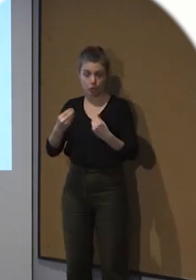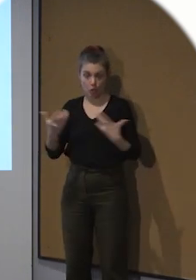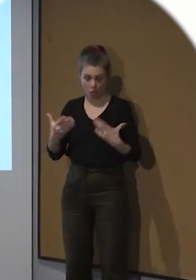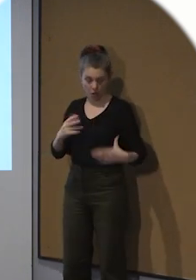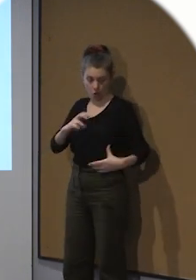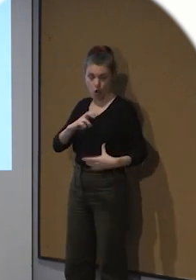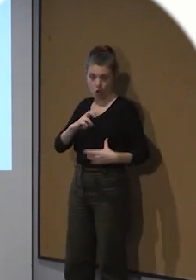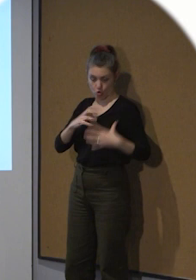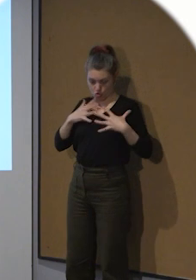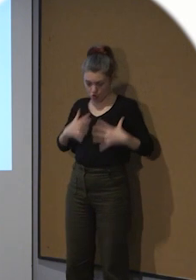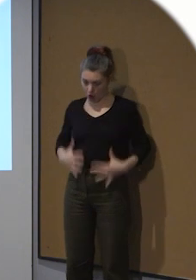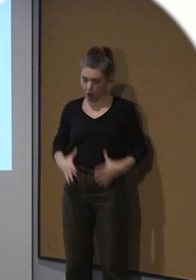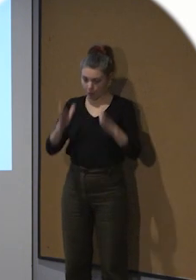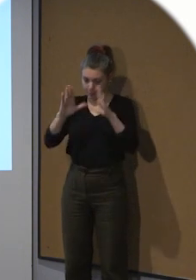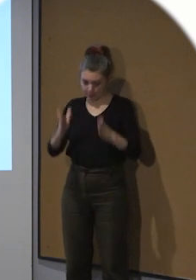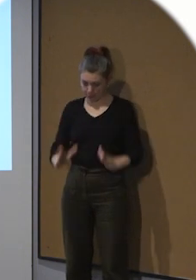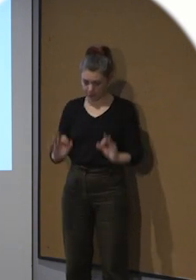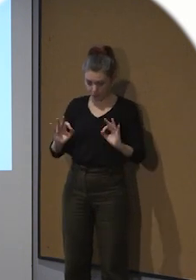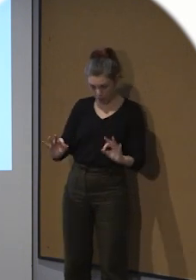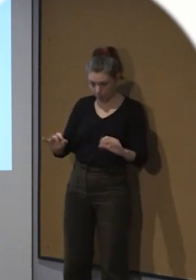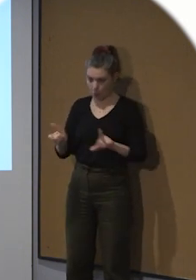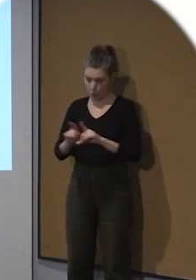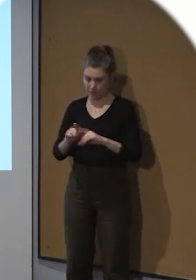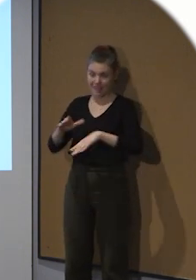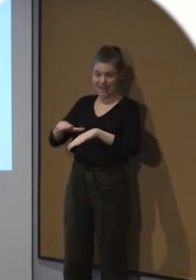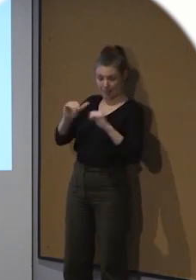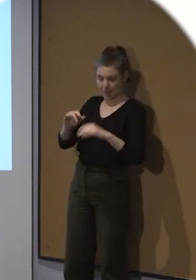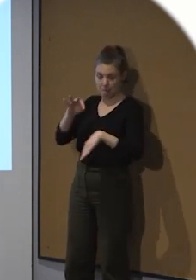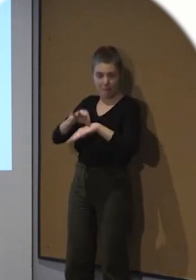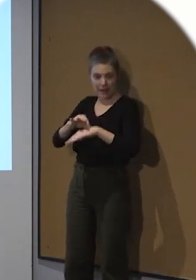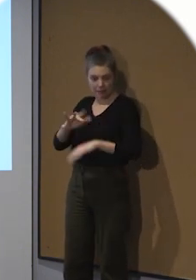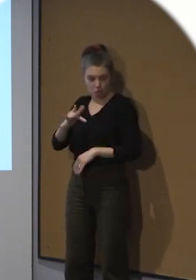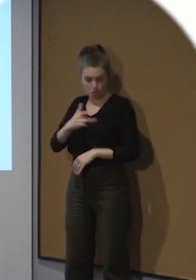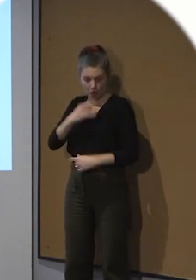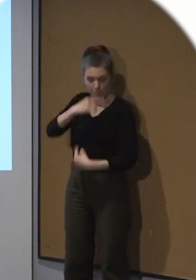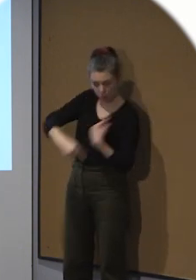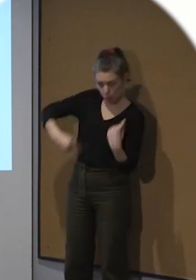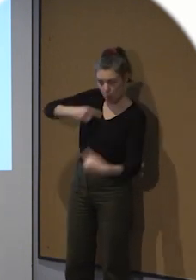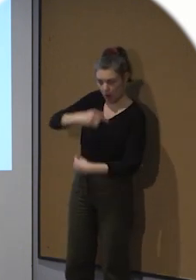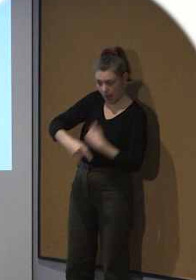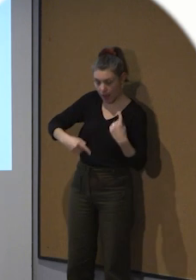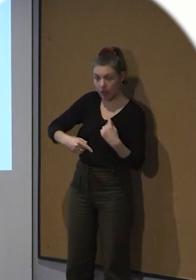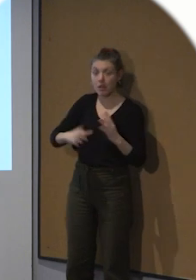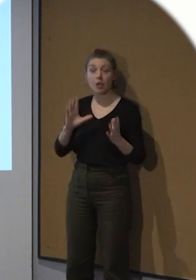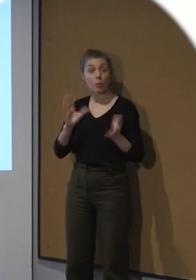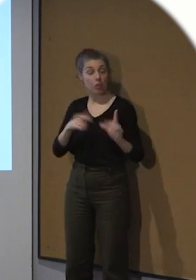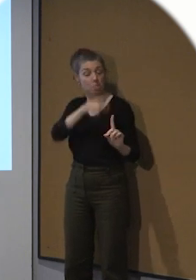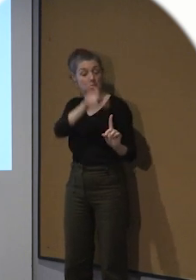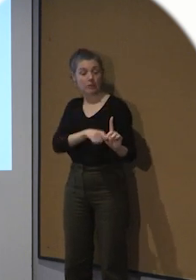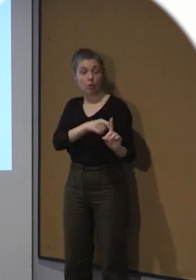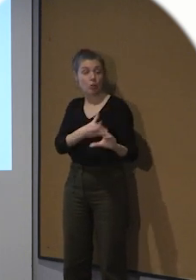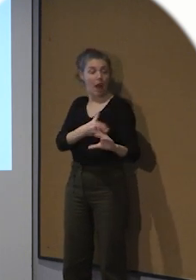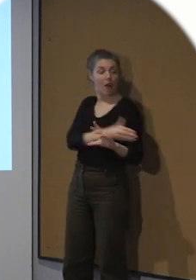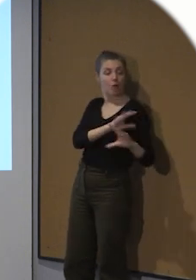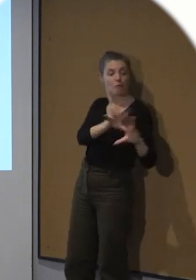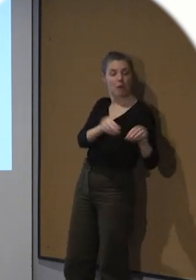corps, prévient les maladies cardiovasculaires, que le sujet ait ou non des antécédents cardiaques.